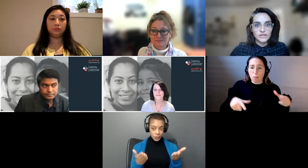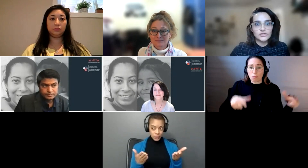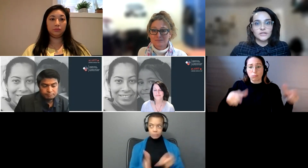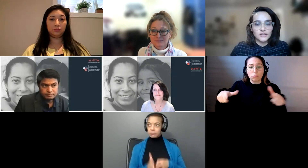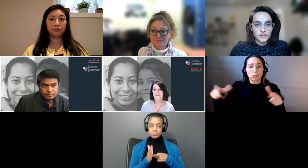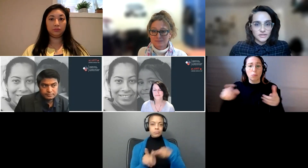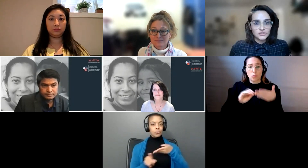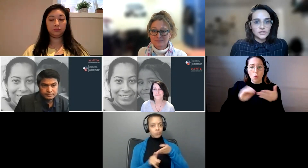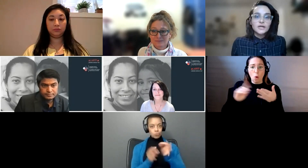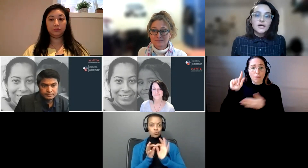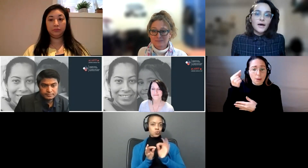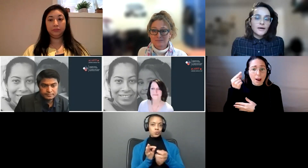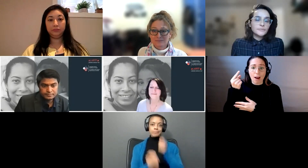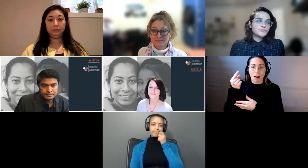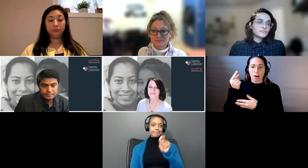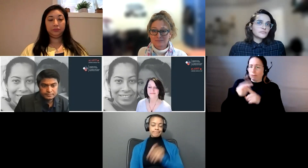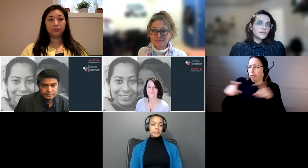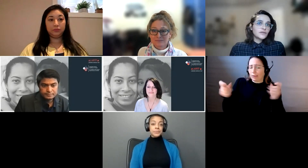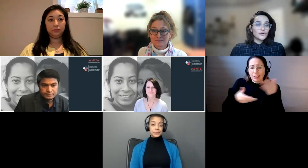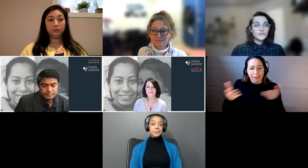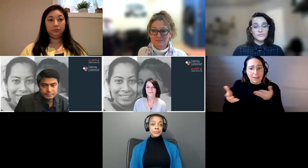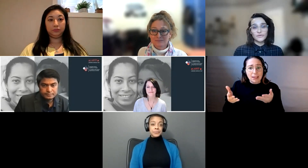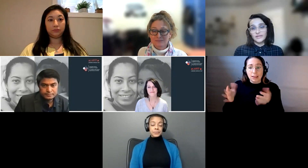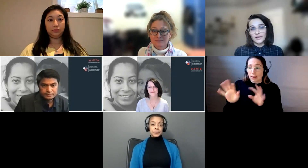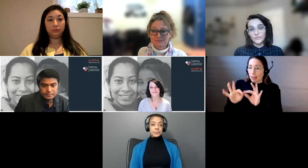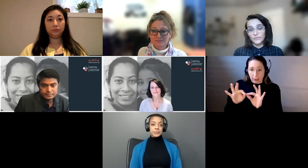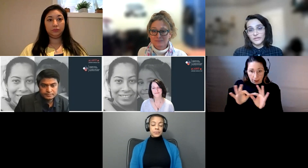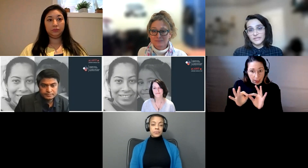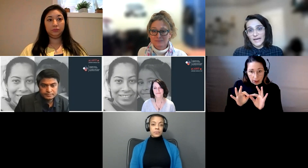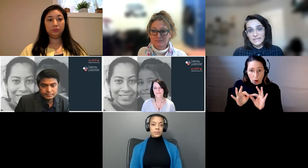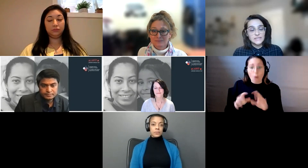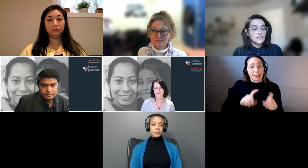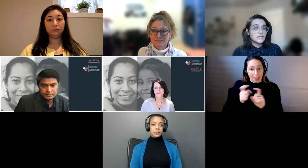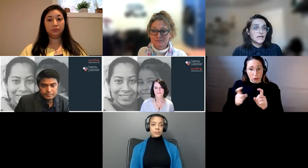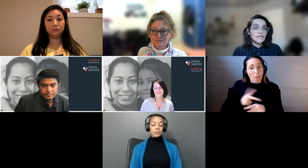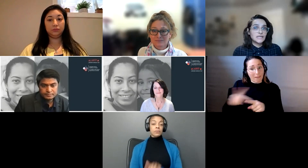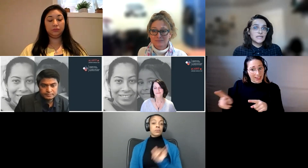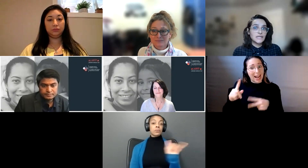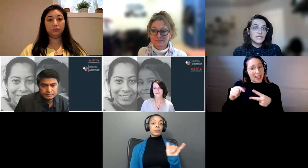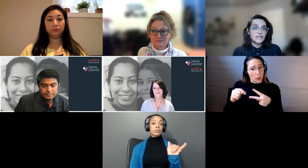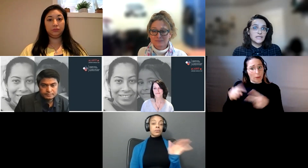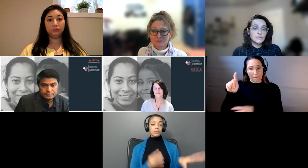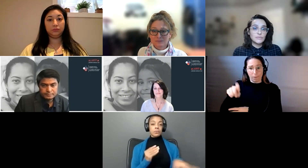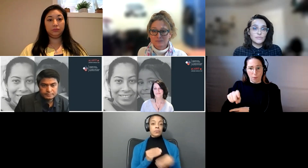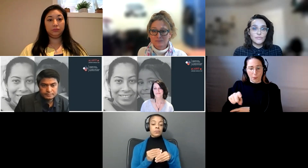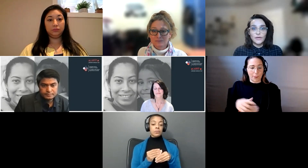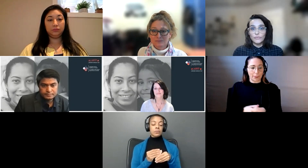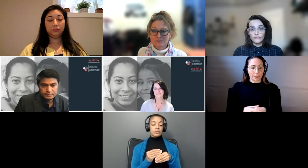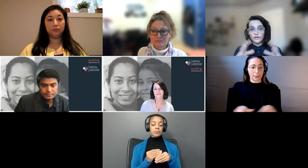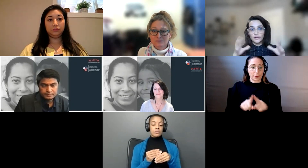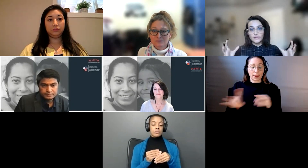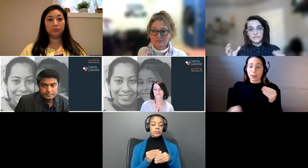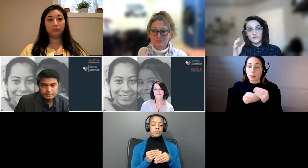d'avoir accès à l'interprétation professionnelle et traduction professionnelle. Et je voulais rajouter finalement qu'il y a